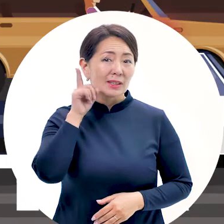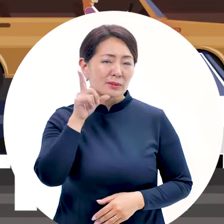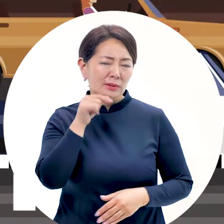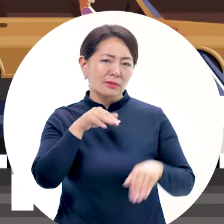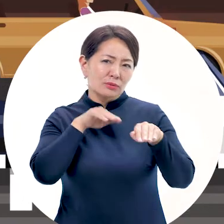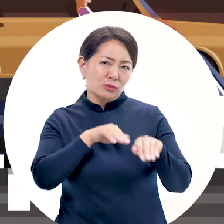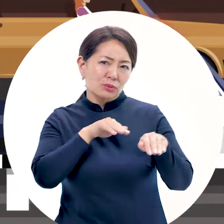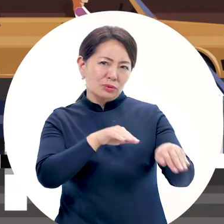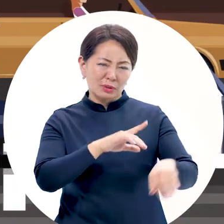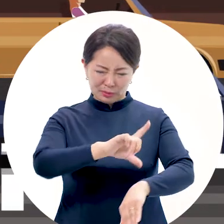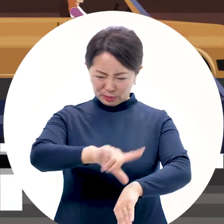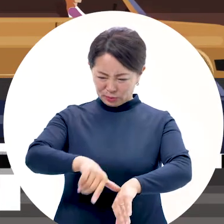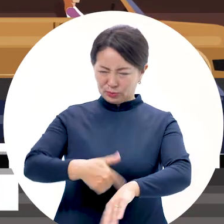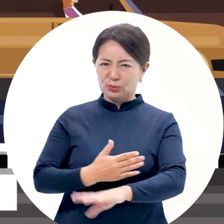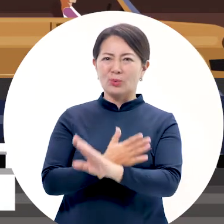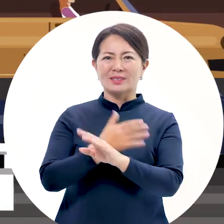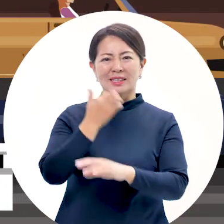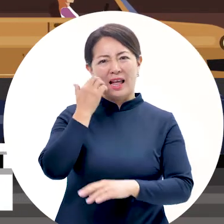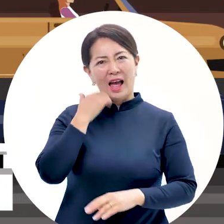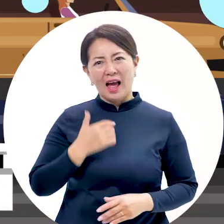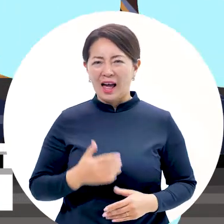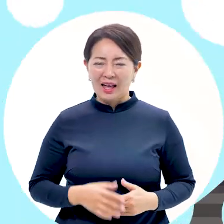Залуу насаа төгжирсээр байгаа дуусах нь.